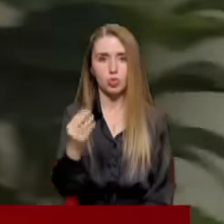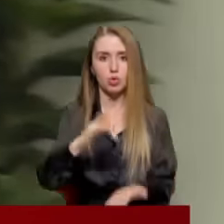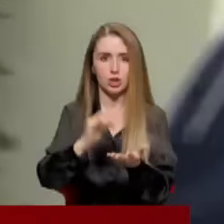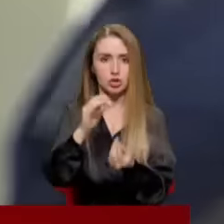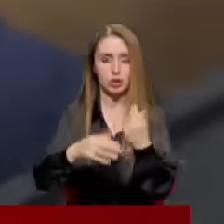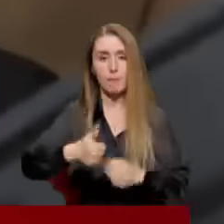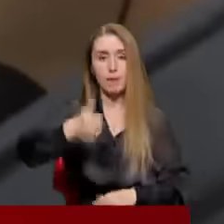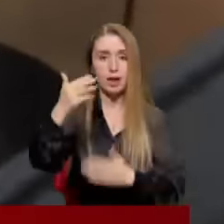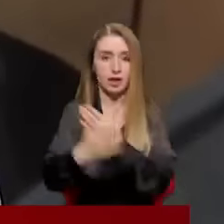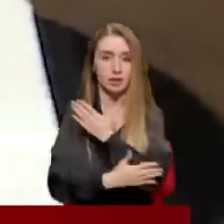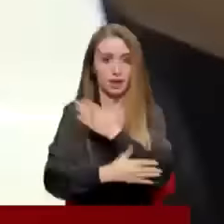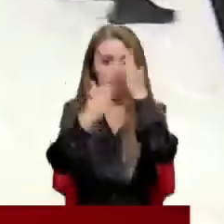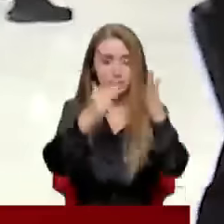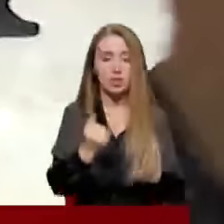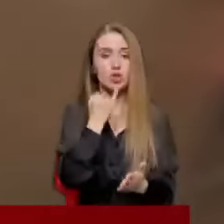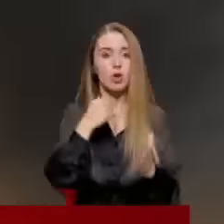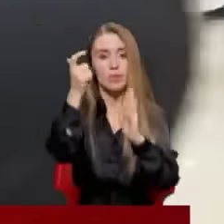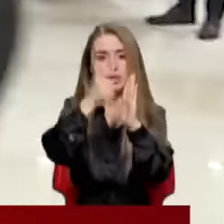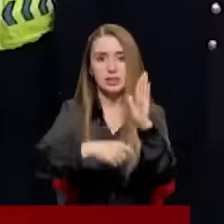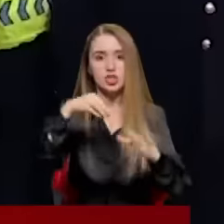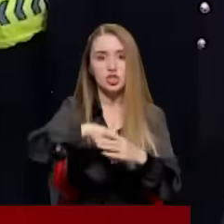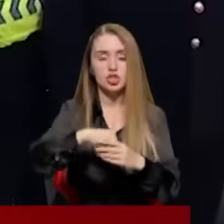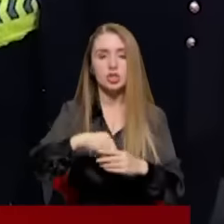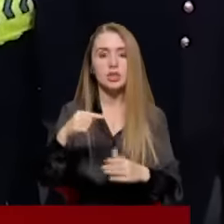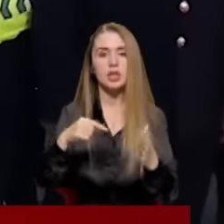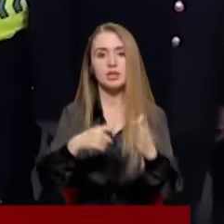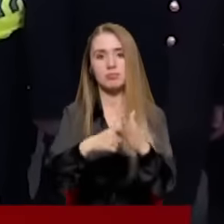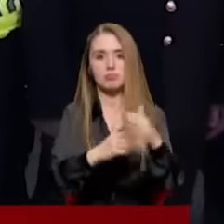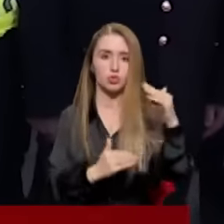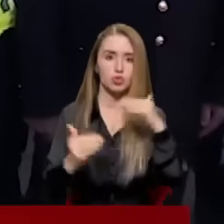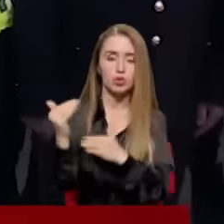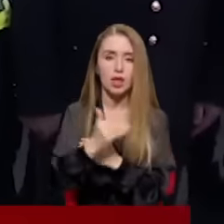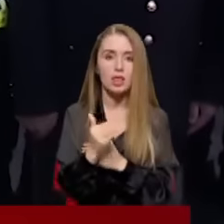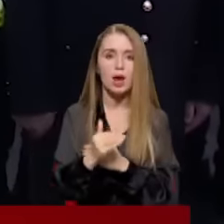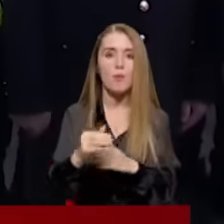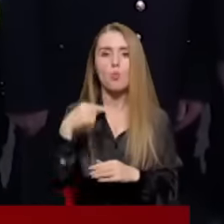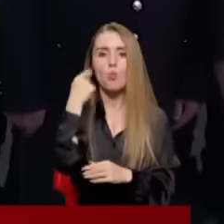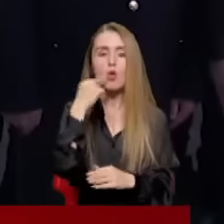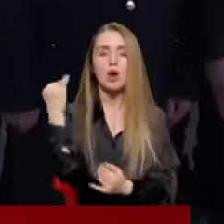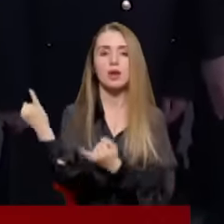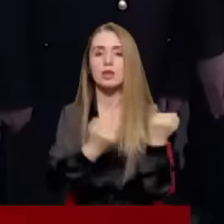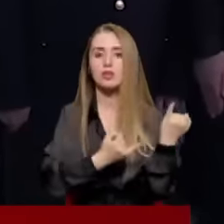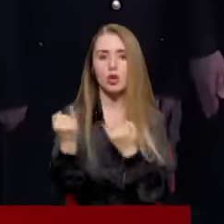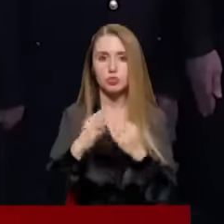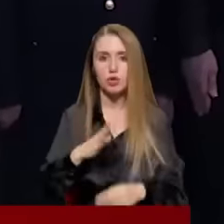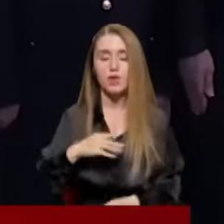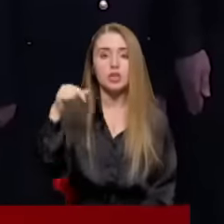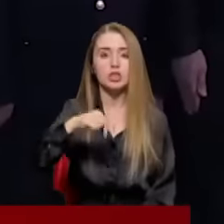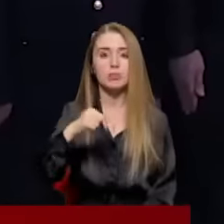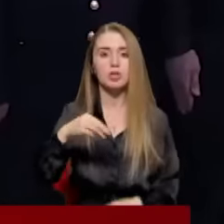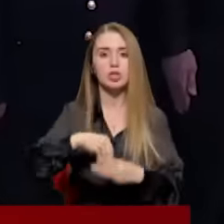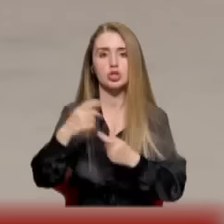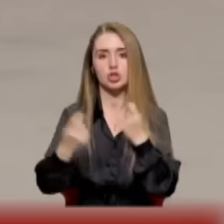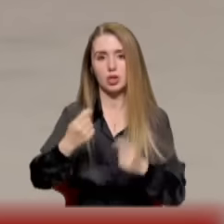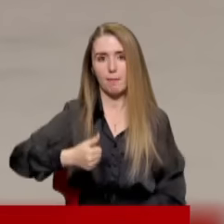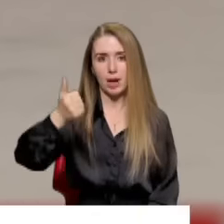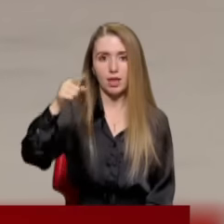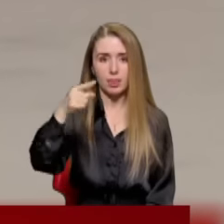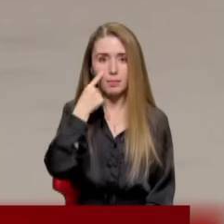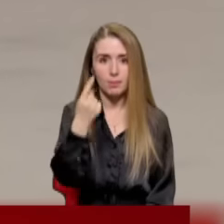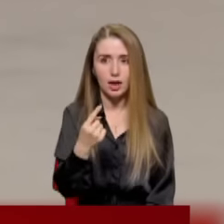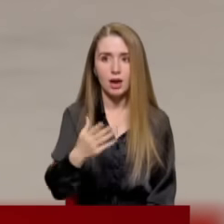Bakan Yardımcısı Can'ın torpil listesinde yer alan isimler yükseldi. Mülakatta torpil tartışmasının adresi bu kez İçişleri Bakanlığı.